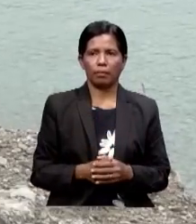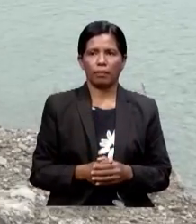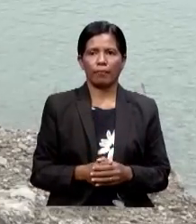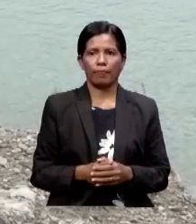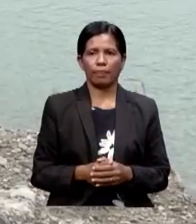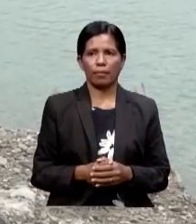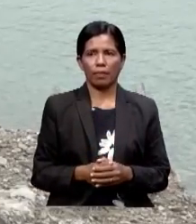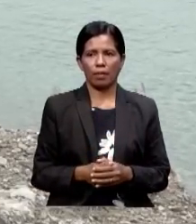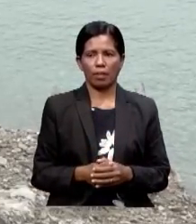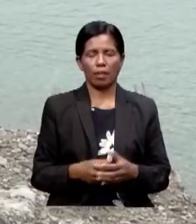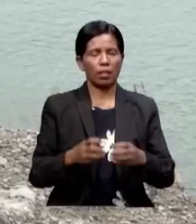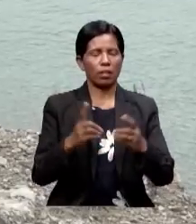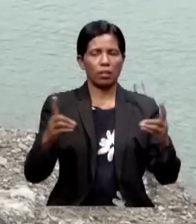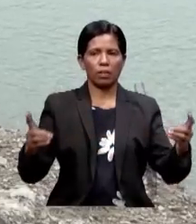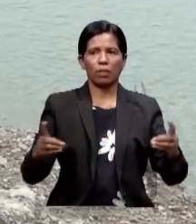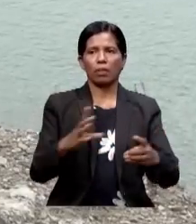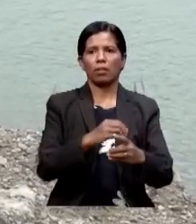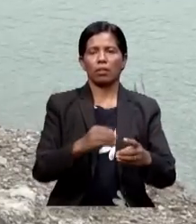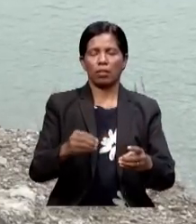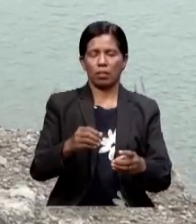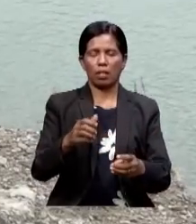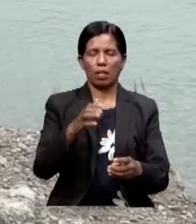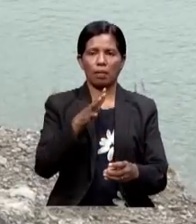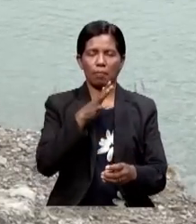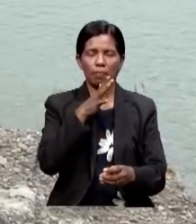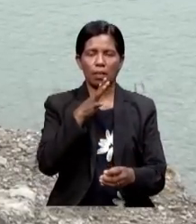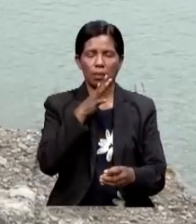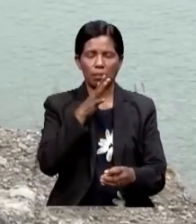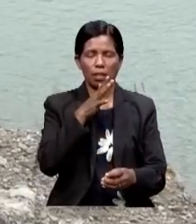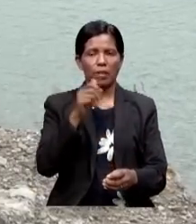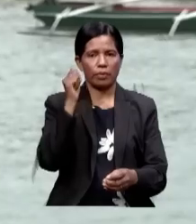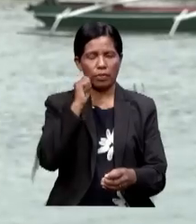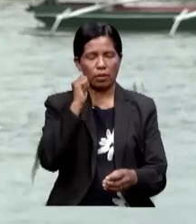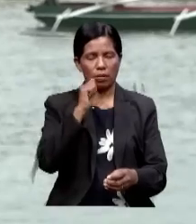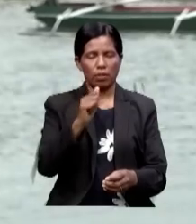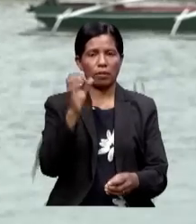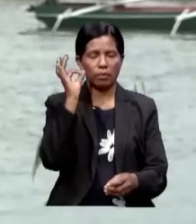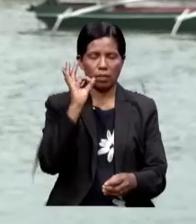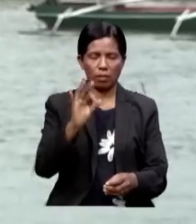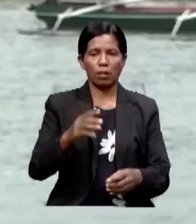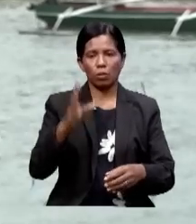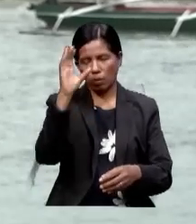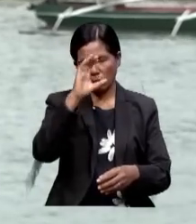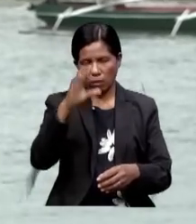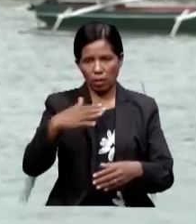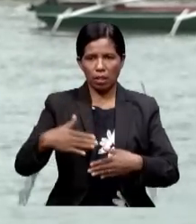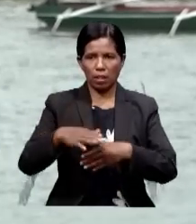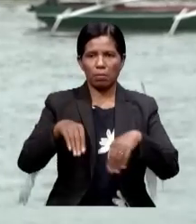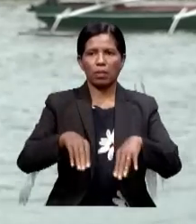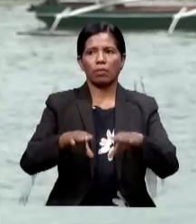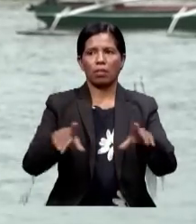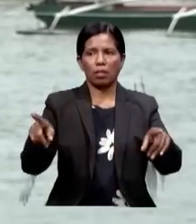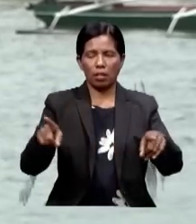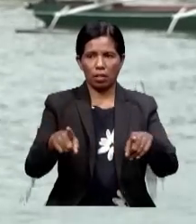Distansi la sa se sukat ba inan falu ke justa atau buka ikan bafaan. Inan falu ne